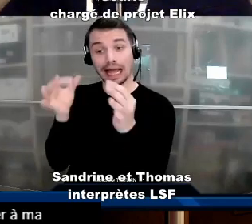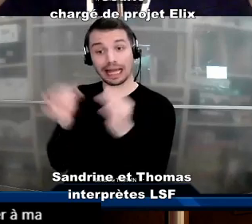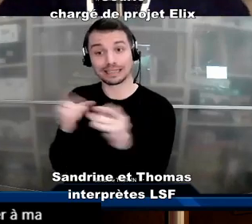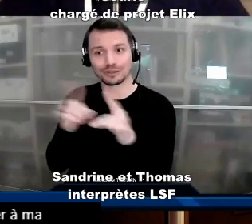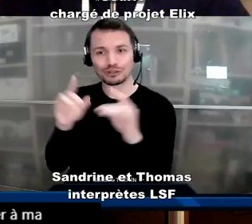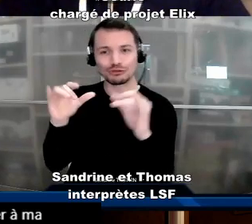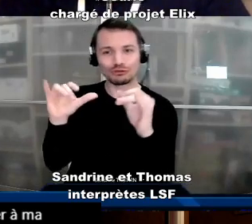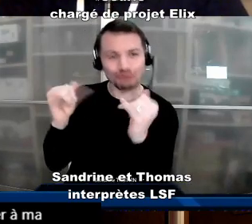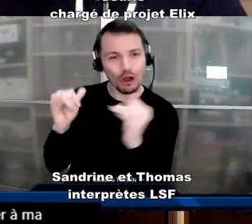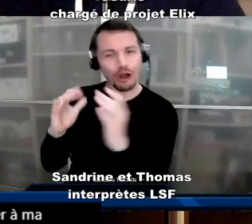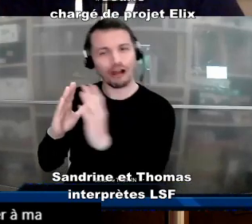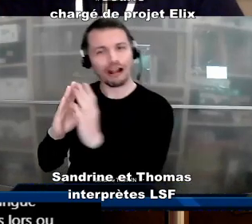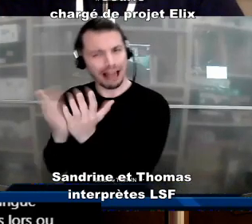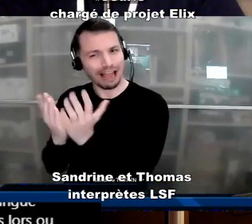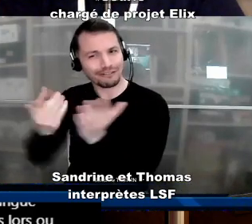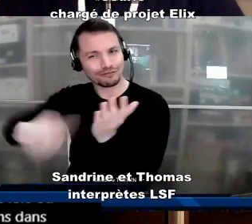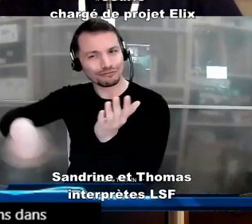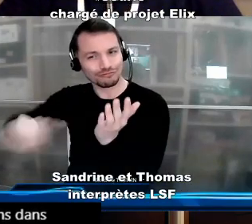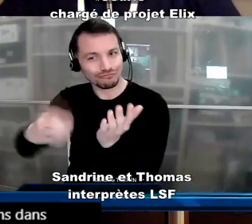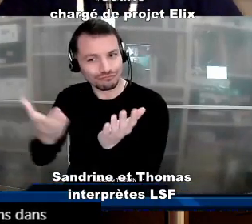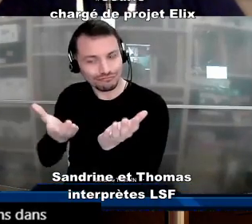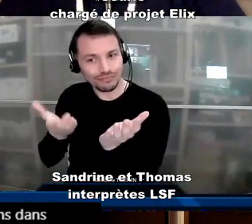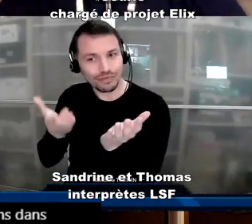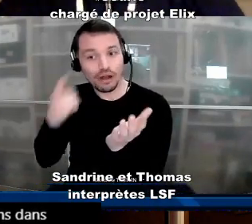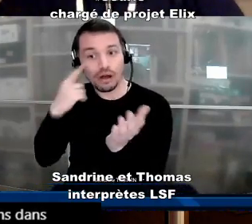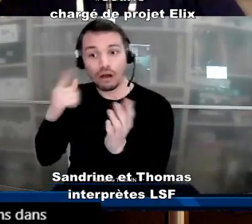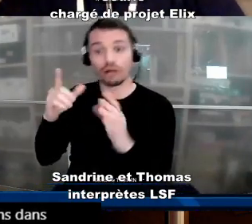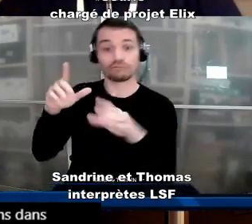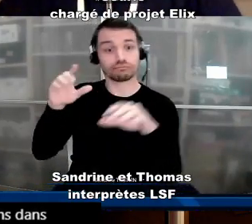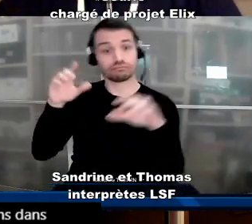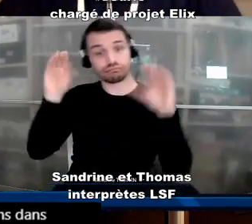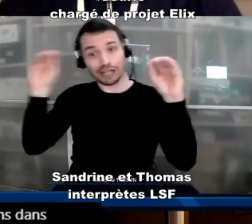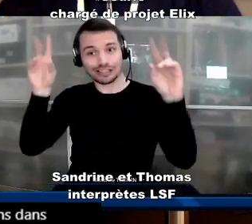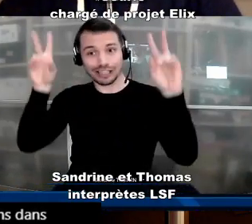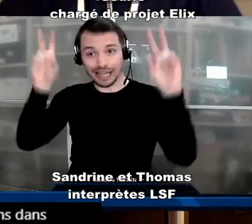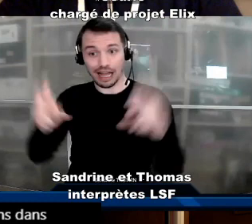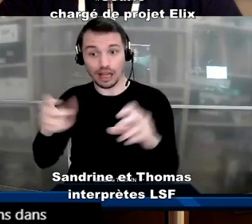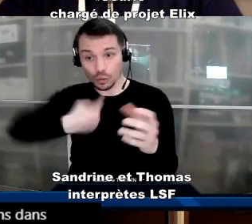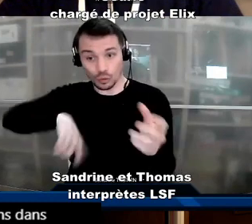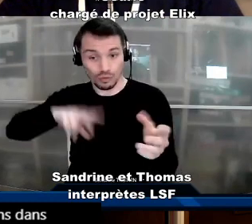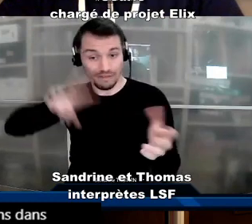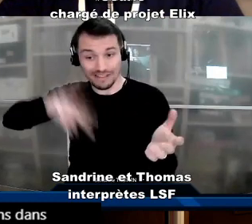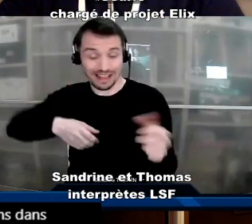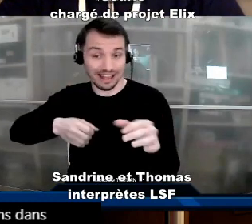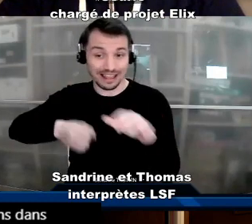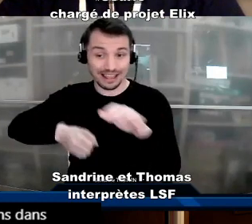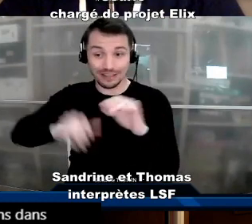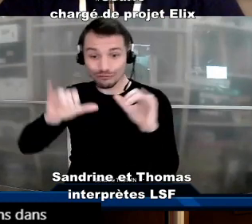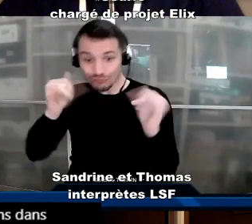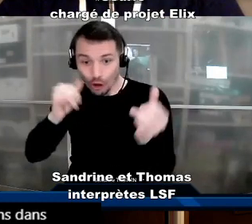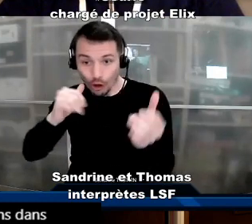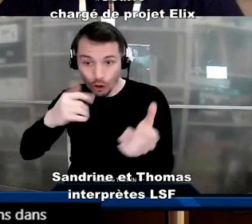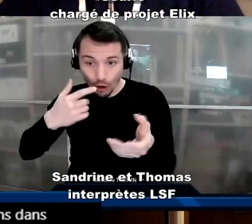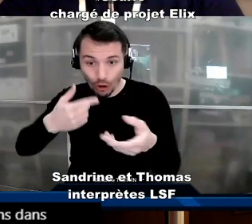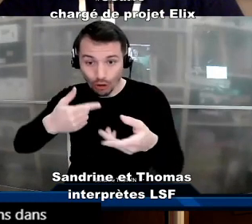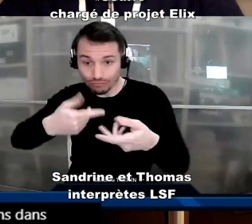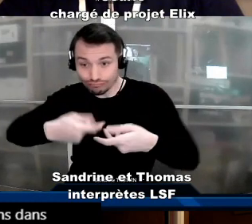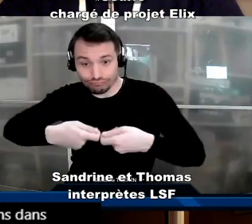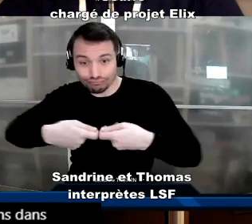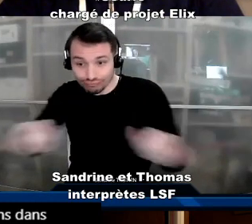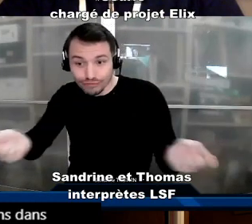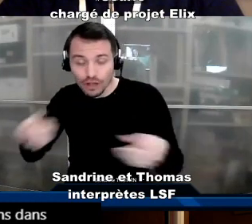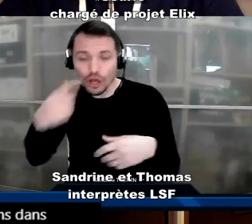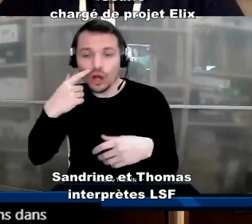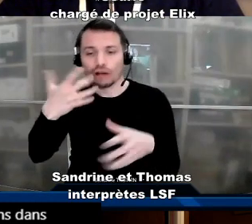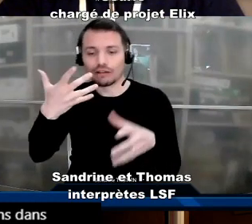des livres, hein, qui sont disponibles à travers notre boutique. Hein, on est éditeur de jeux, qui est le jeu, dites-le, en